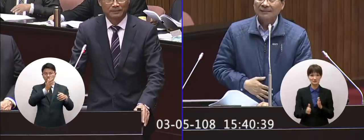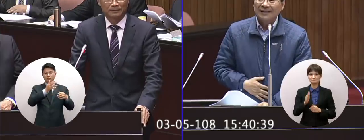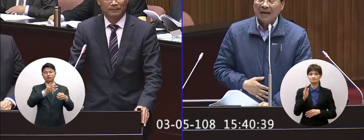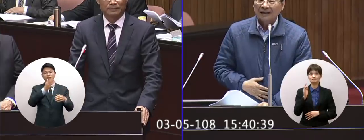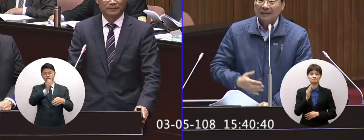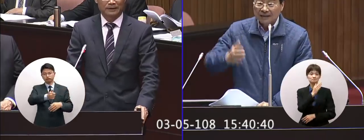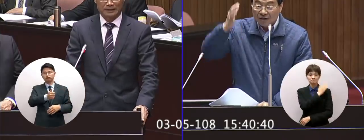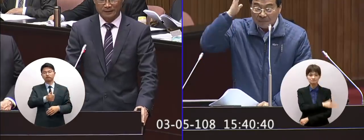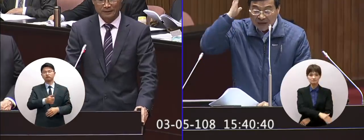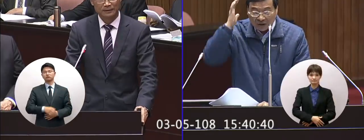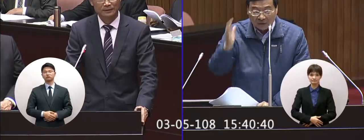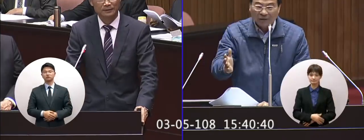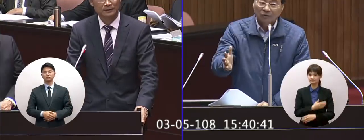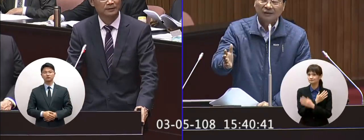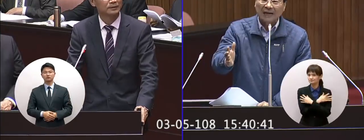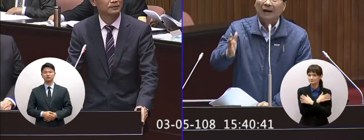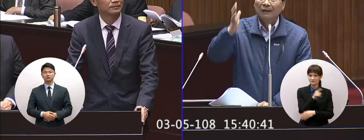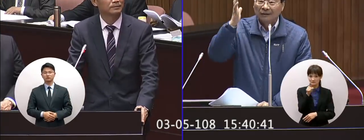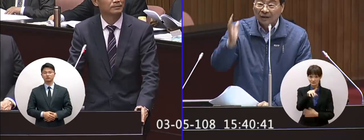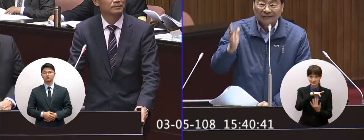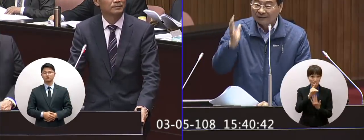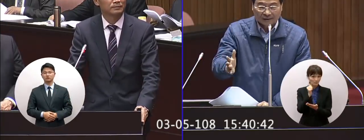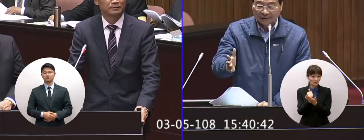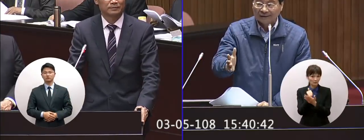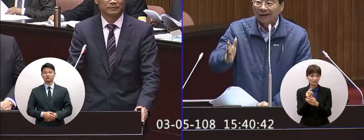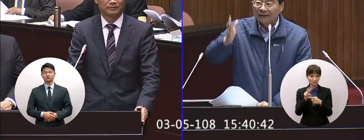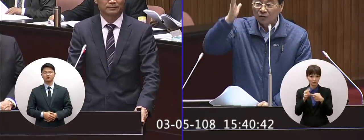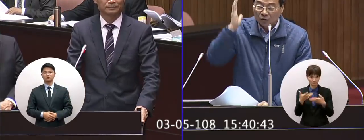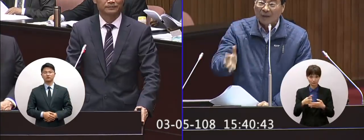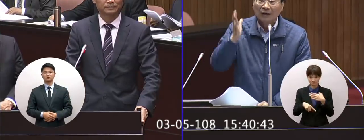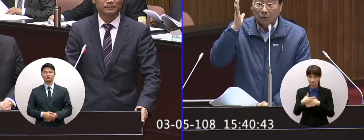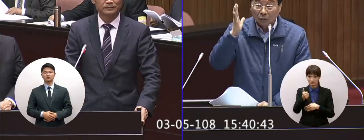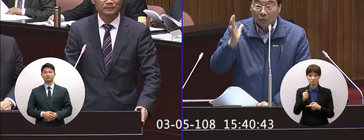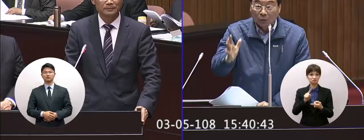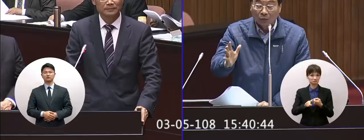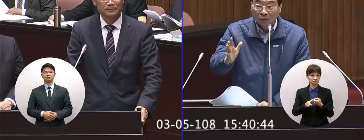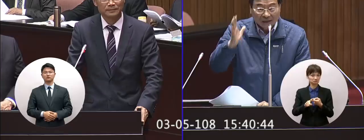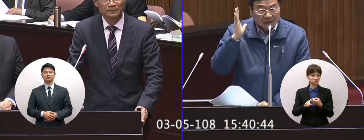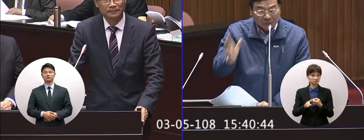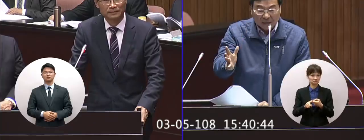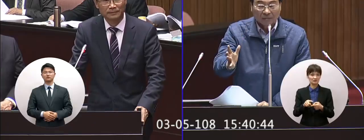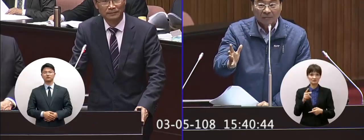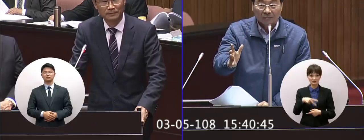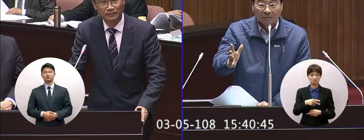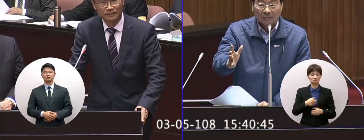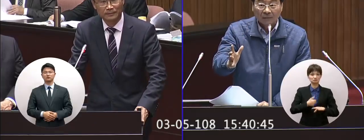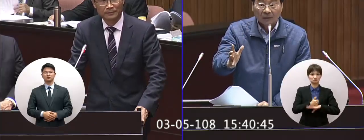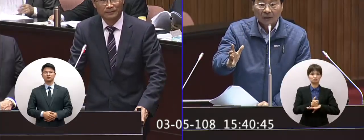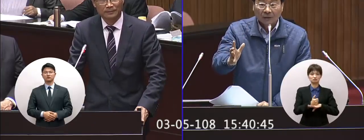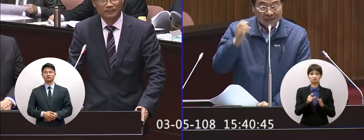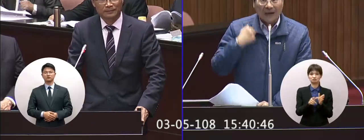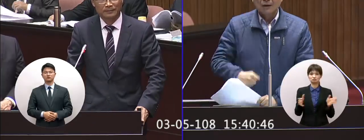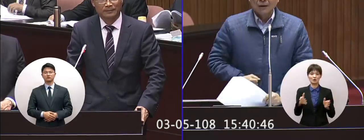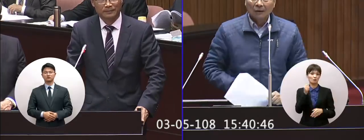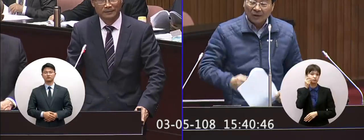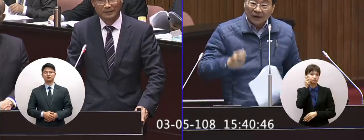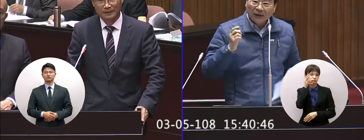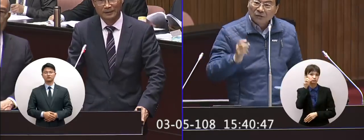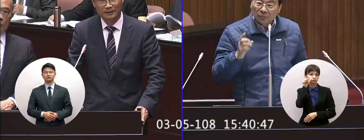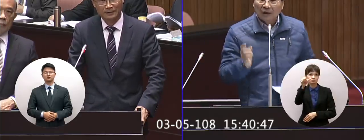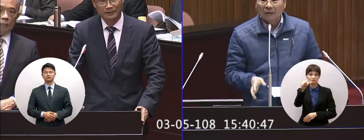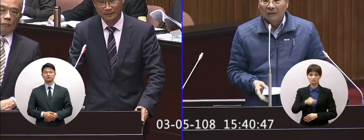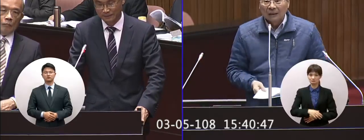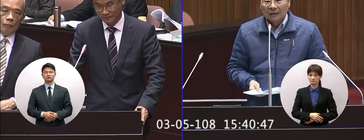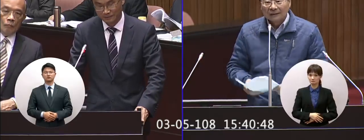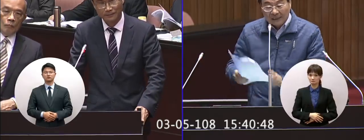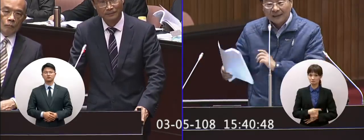不管你有没有代理，你就被选为董事长，这是事实。而你做了5个月，院长。我很